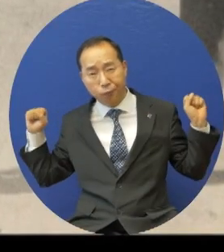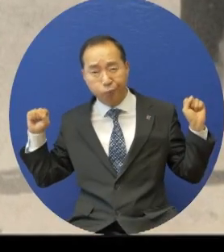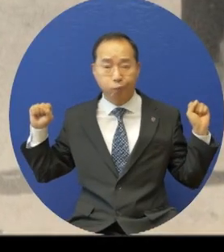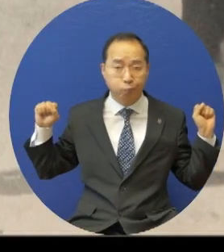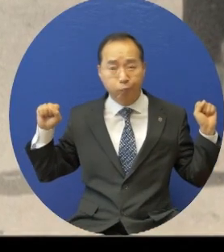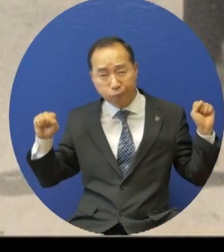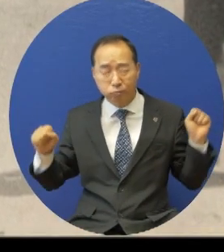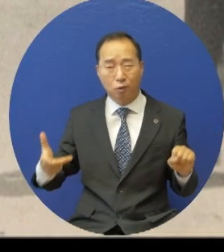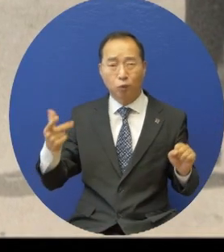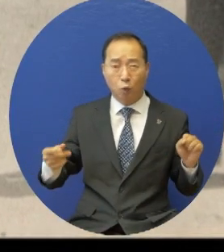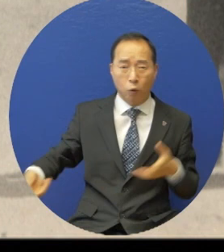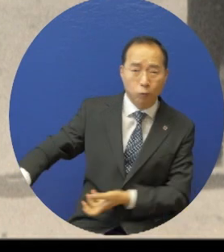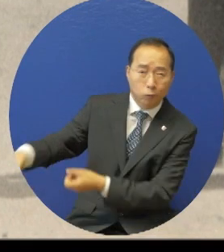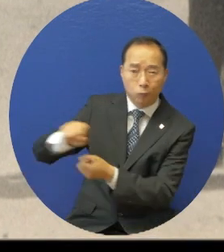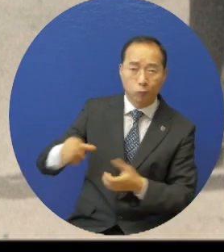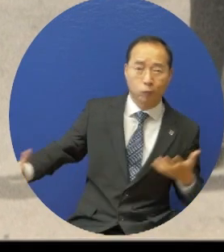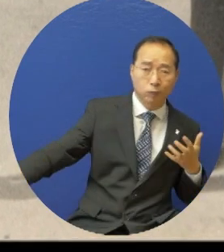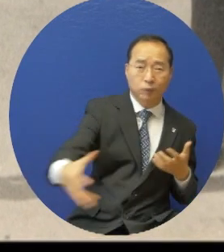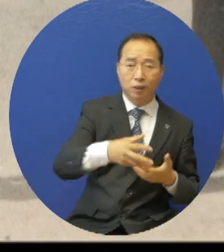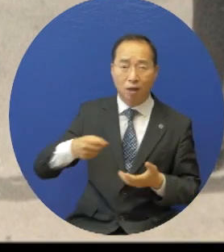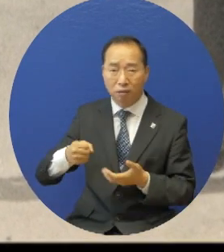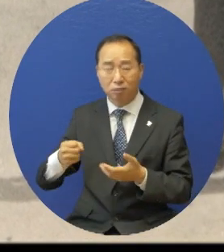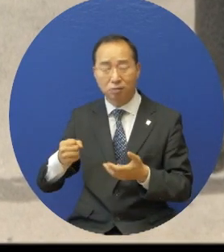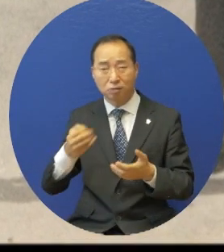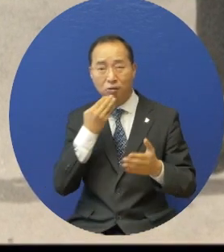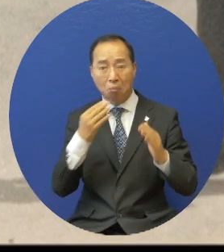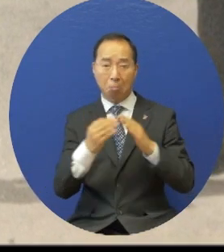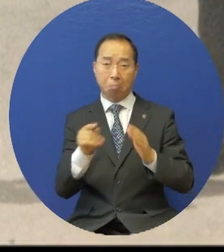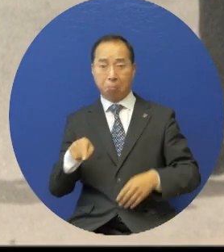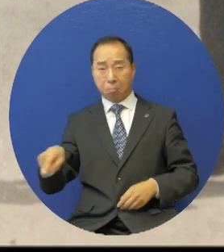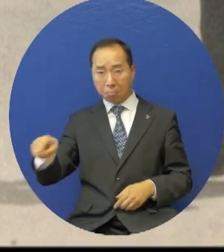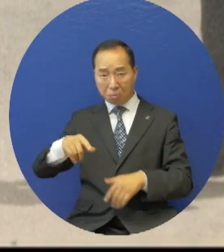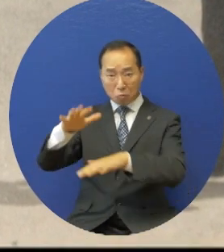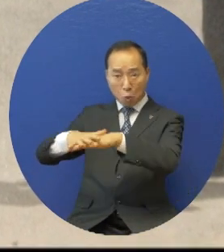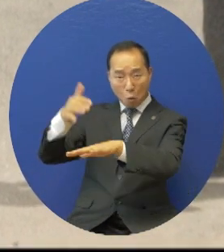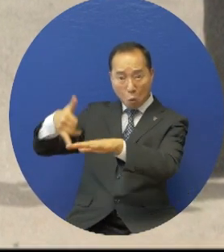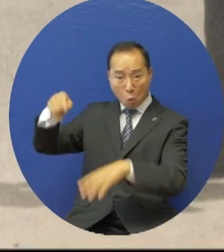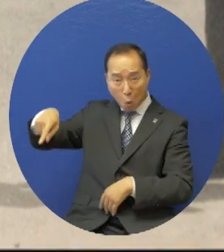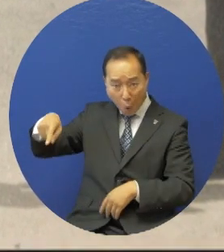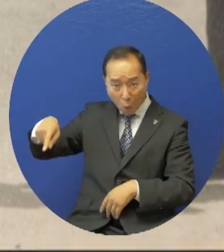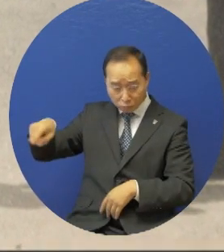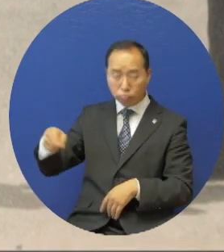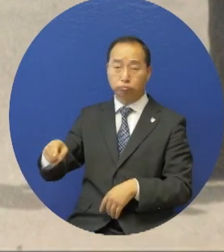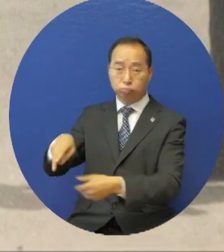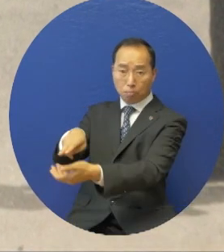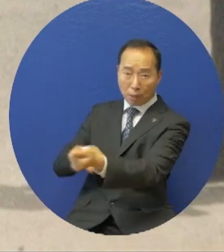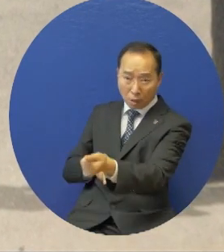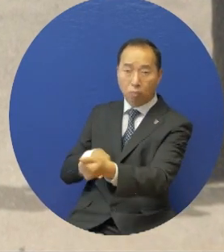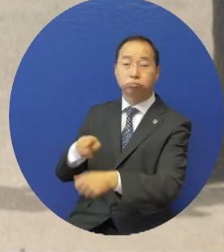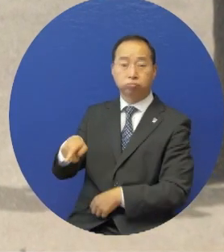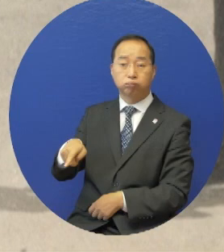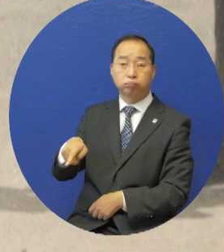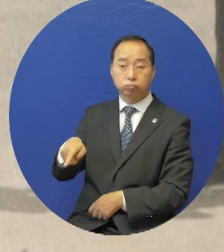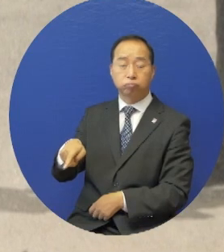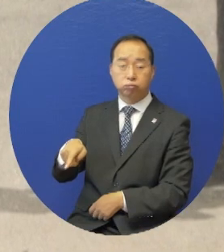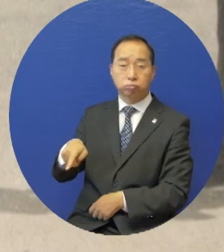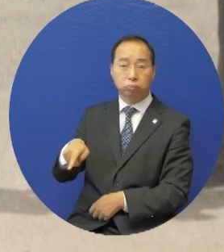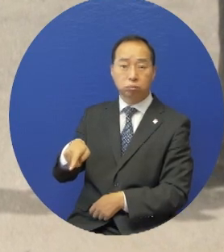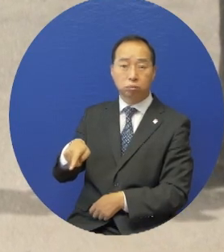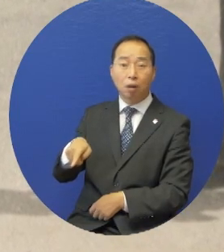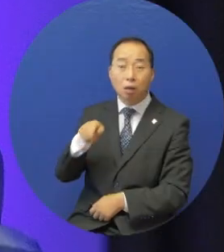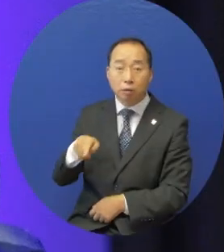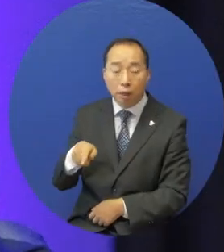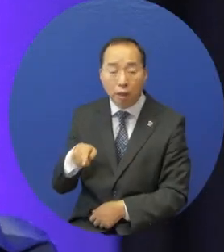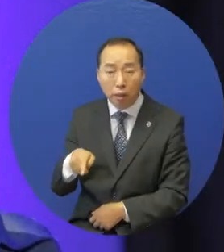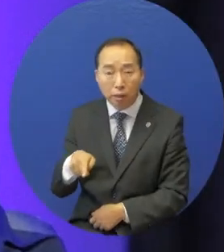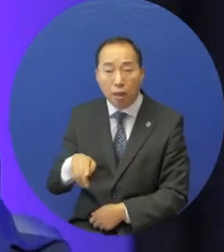동네마다 돌아다니면서 배설물들을 쫙 수거해서 그 서울 근교에서 하는 채소농가에 그걸 공급하고서 돈을 벌었단